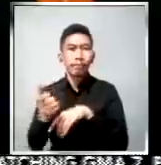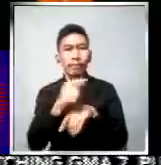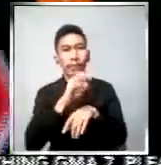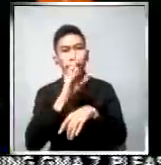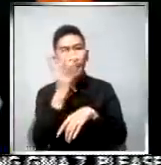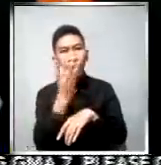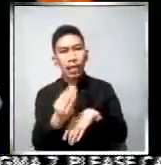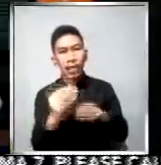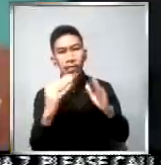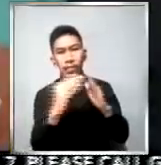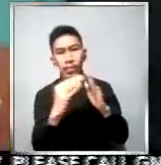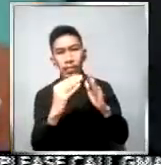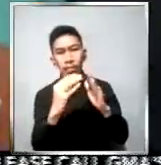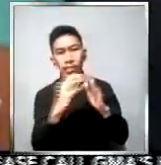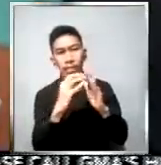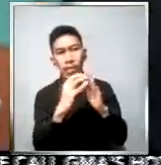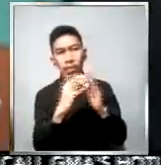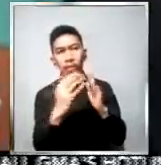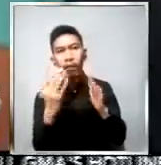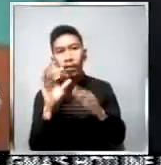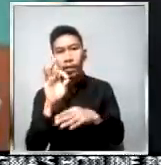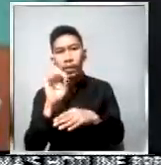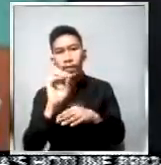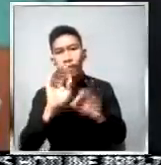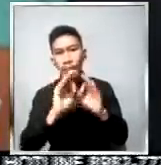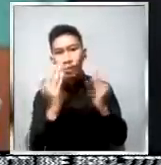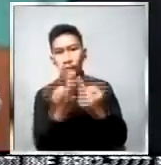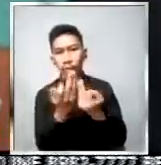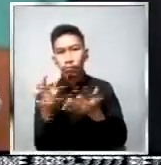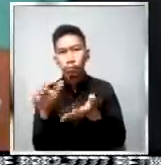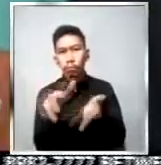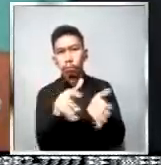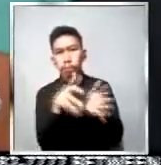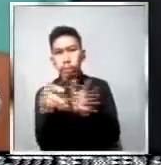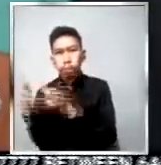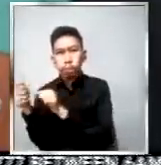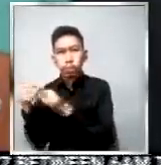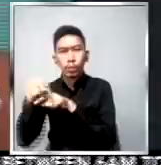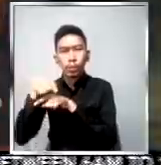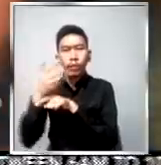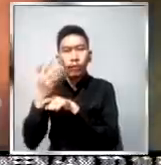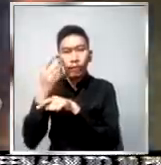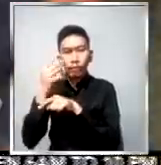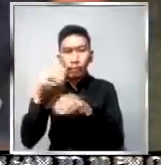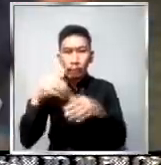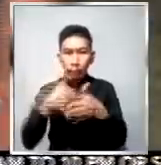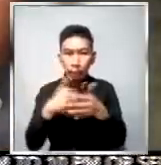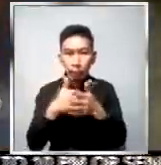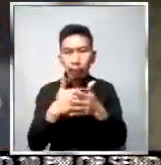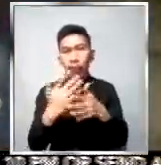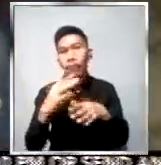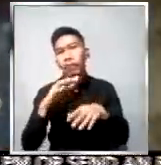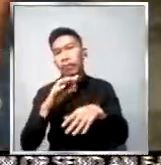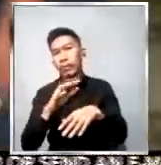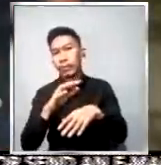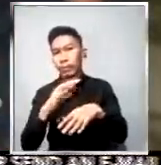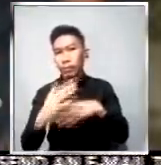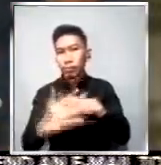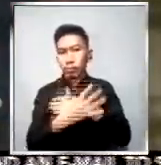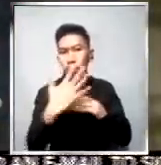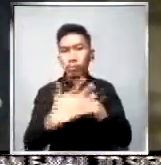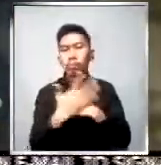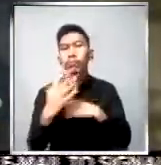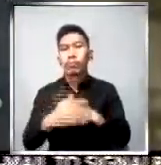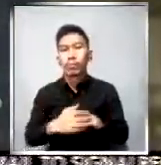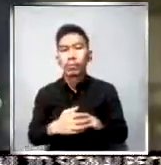nakatira sa mabababang lugar at mga nasa tabing dagat. Nagpalikas na rin sa bayan ng Kalaka. Pero aminado ang PDRRMO, hamon